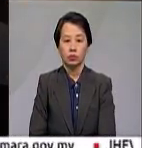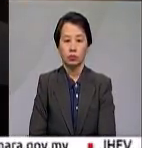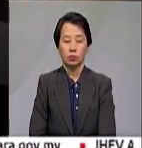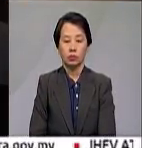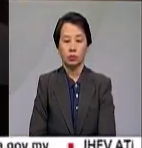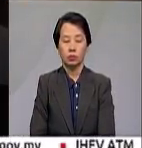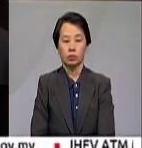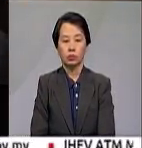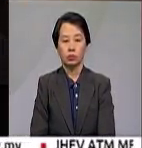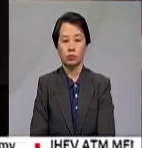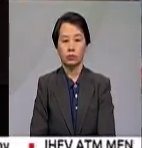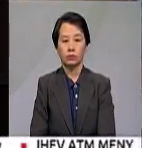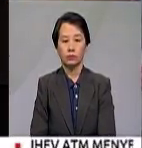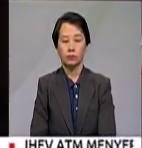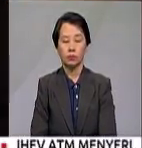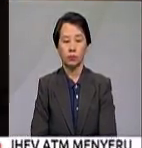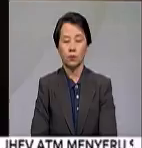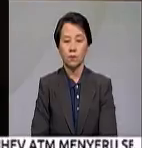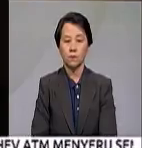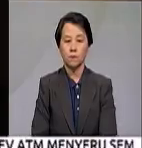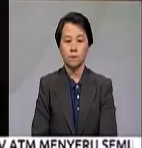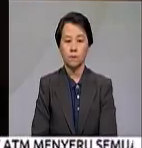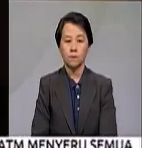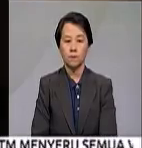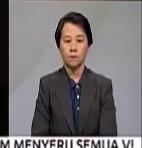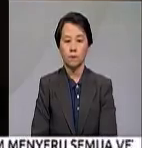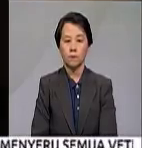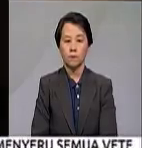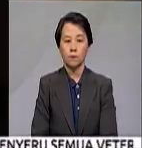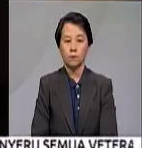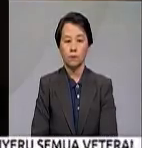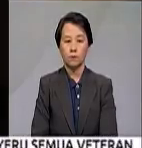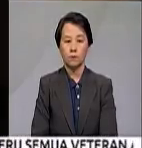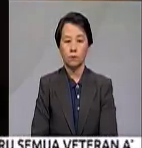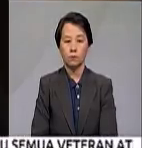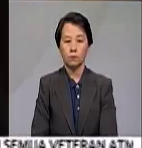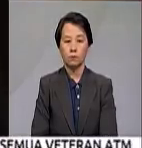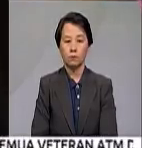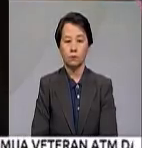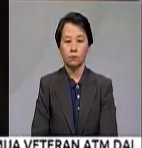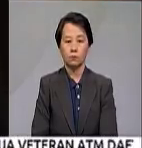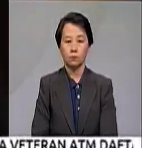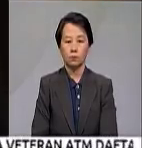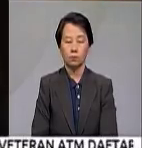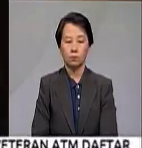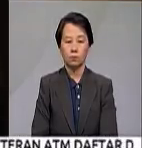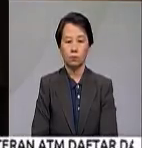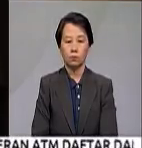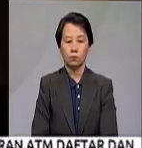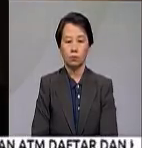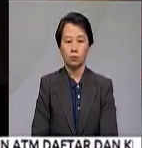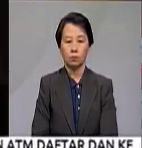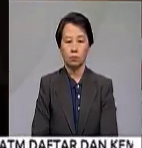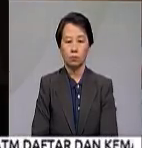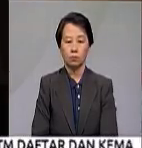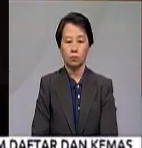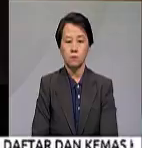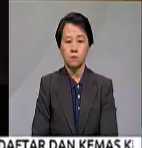Bugungi Malaysia Hukumatan Rahbara Dr. Mahathir Muhammad bilan bo'lib o'tgan